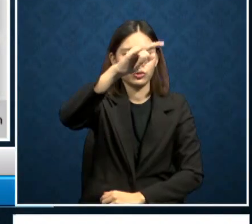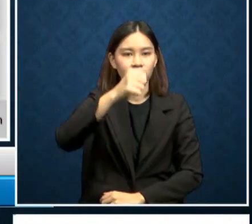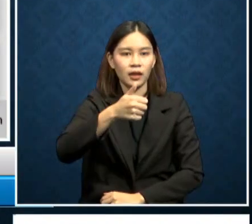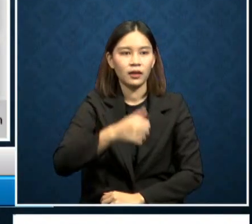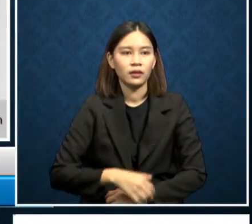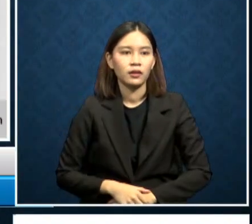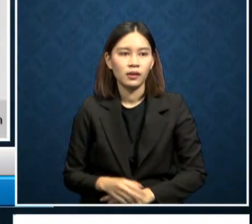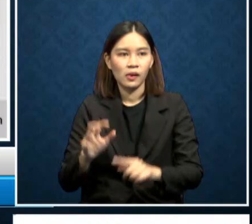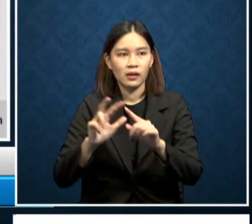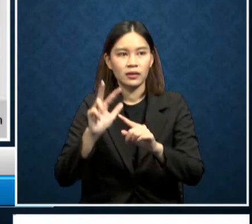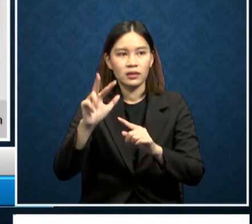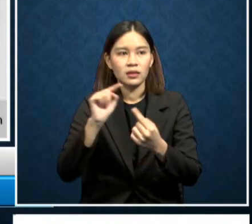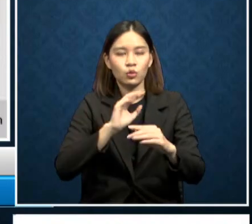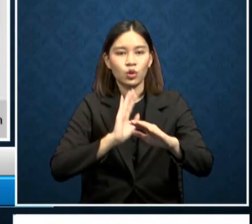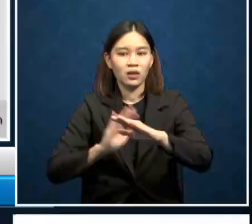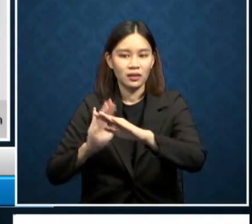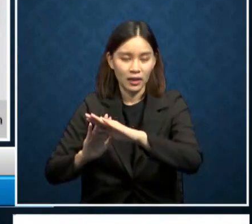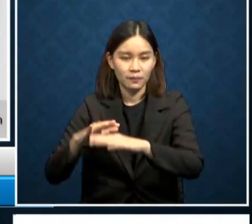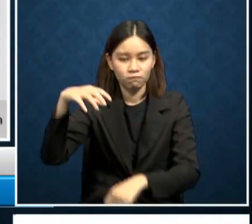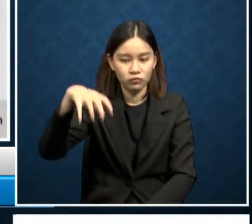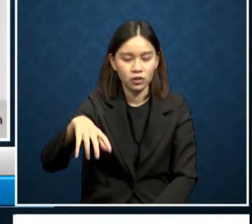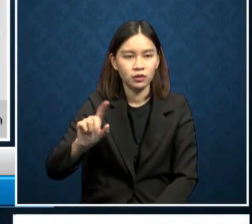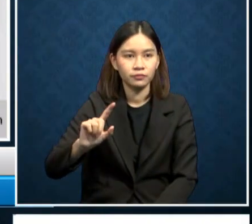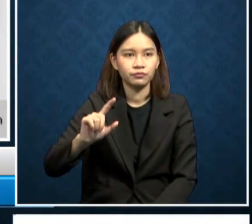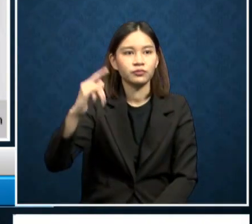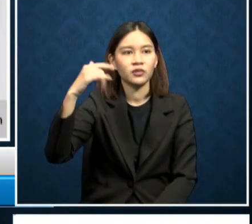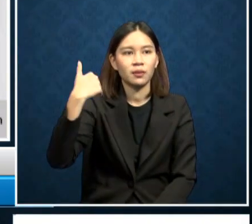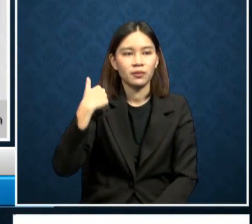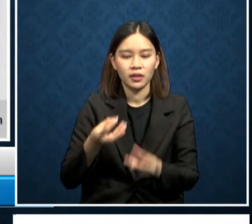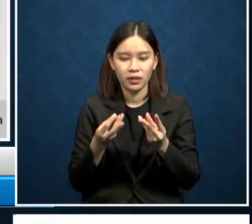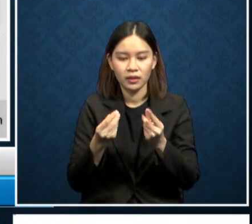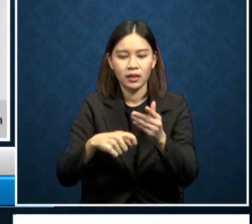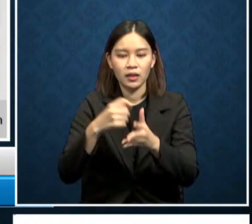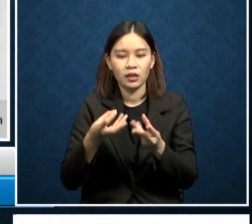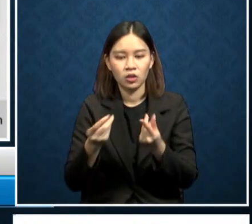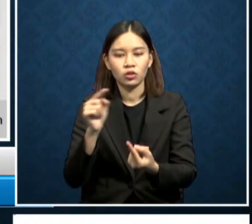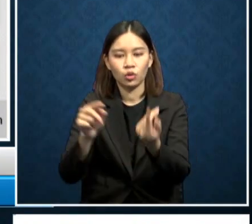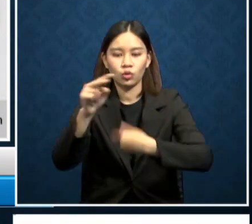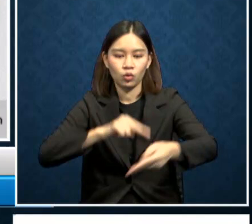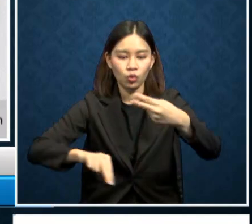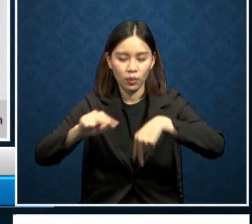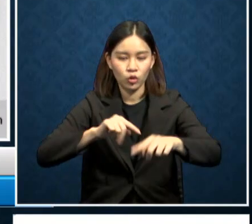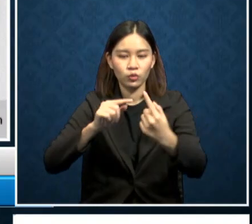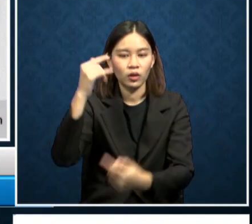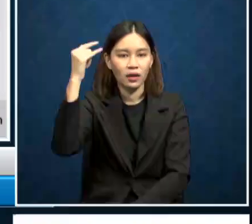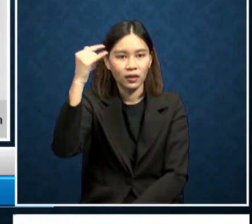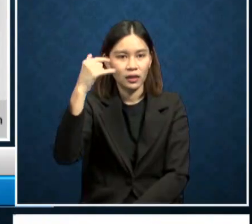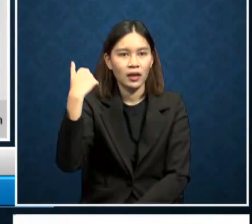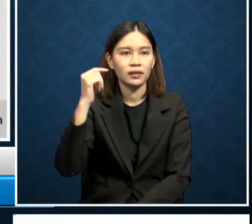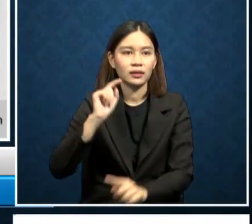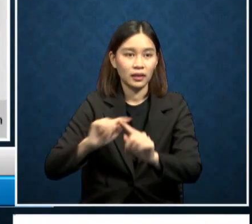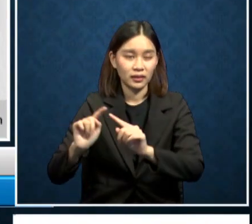3ด้านการติดตามอากาศยานมีองค์ประกอบย่อยในเรื่องการควบคุมจราจรทางอากาศตามเส้นทาง